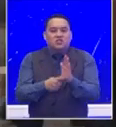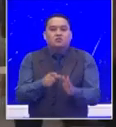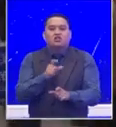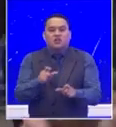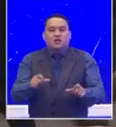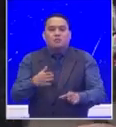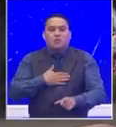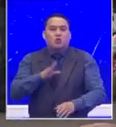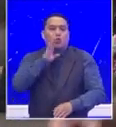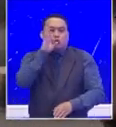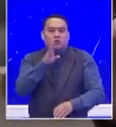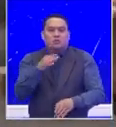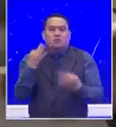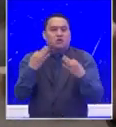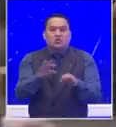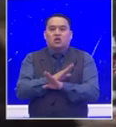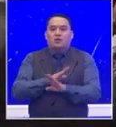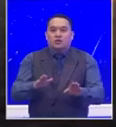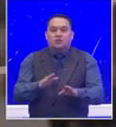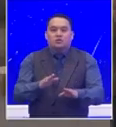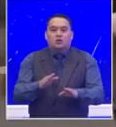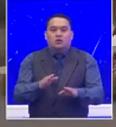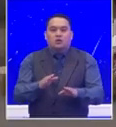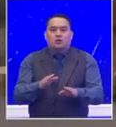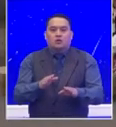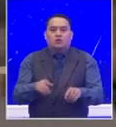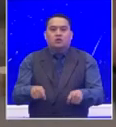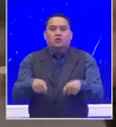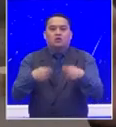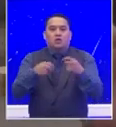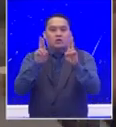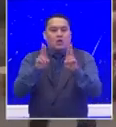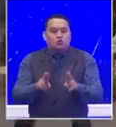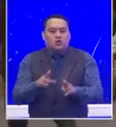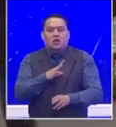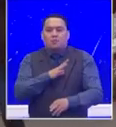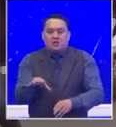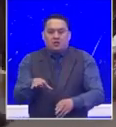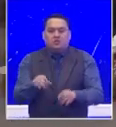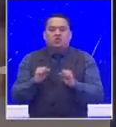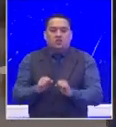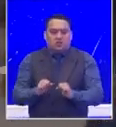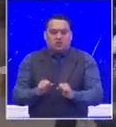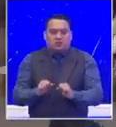утром не запустили. Из-за того, что они прибыли с нарушением без документов, без